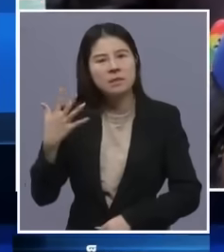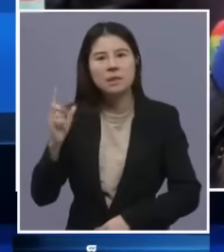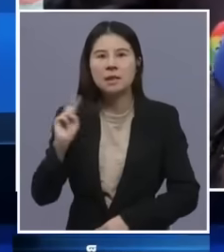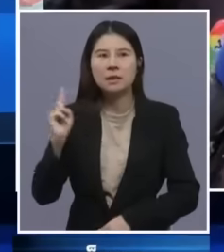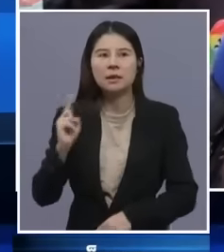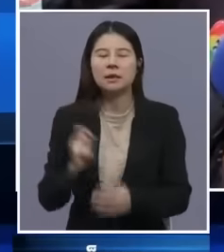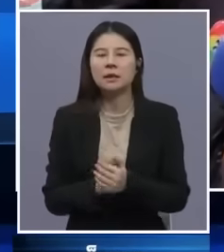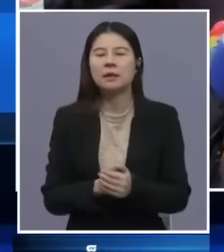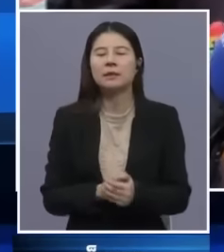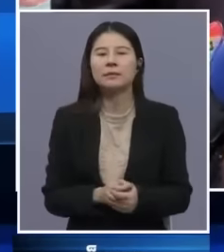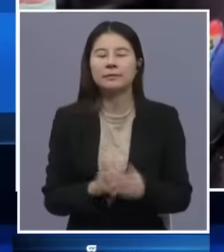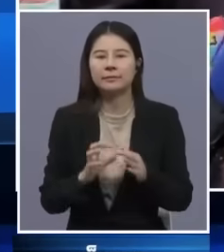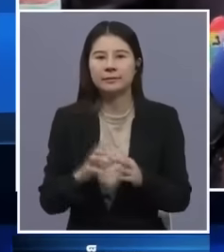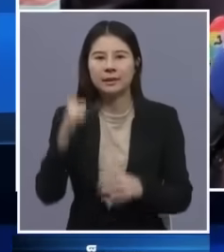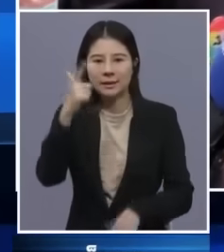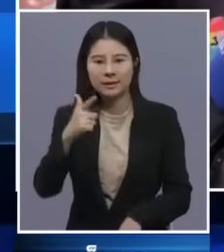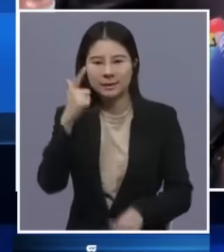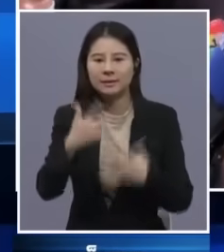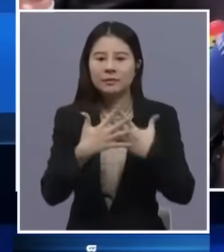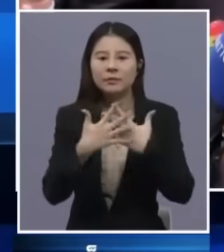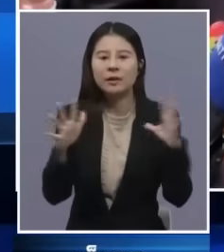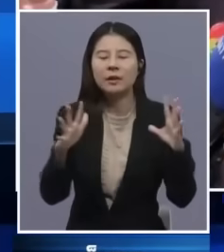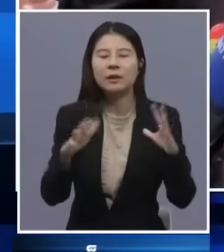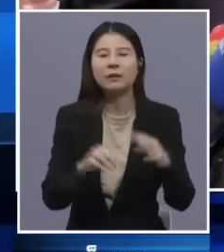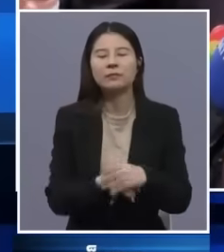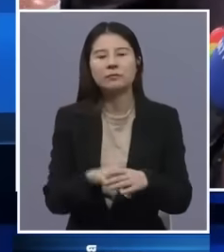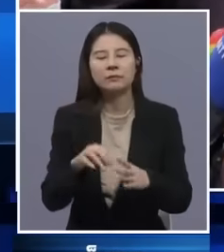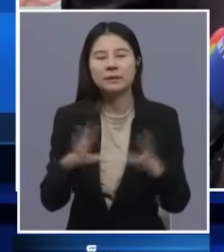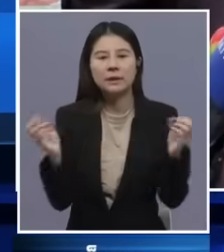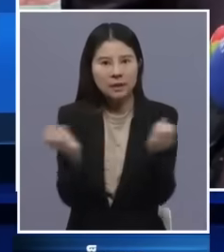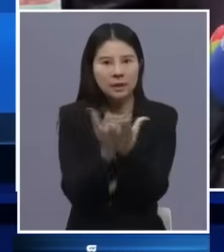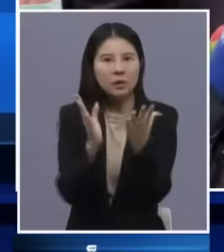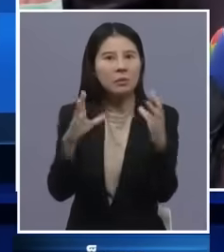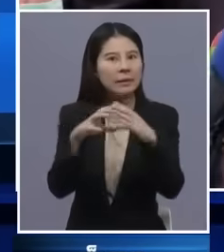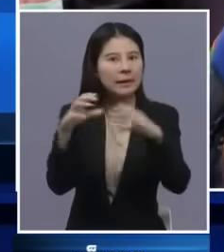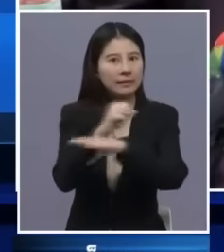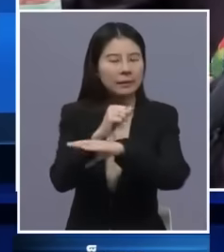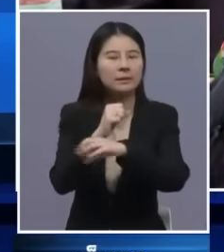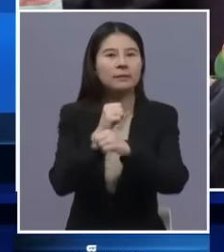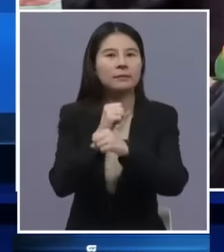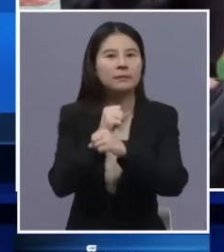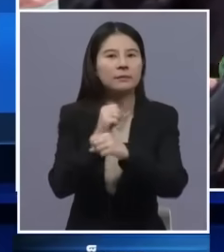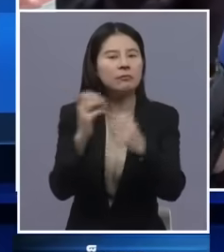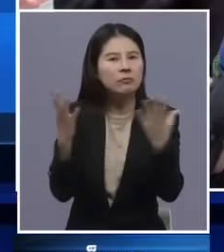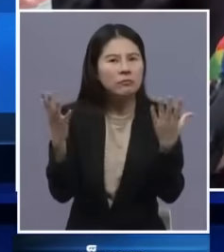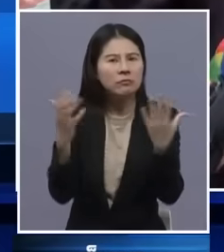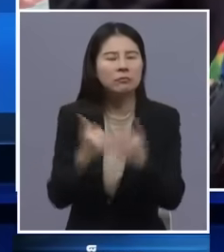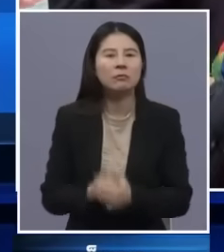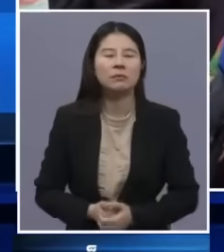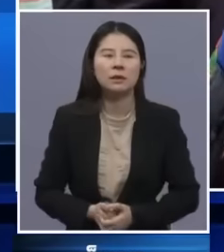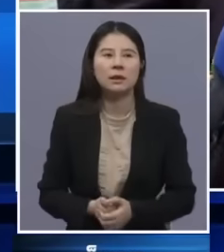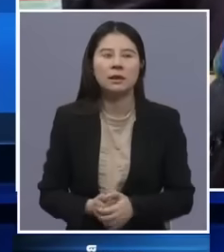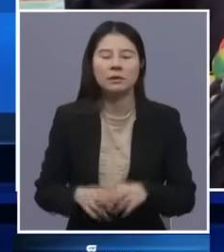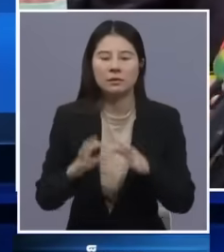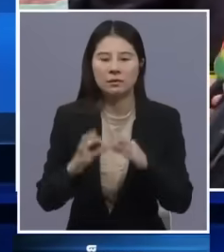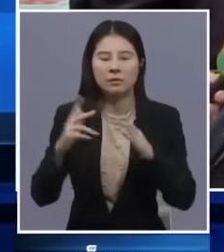มันจะส่งผลสะเทือนอะไรในทางการเมืองบ้าง ใช่หลายคนเชื่อว่าการเปลี่ยนแปลงเนี่ยมีแน่ๆโดยเฉพาะการปรับครม.ครั้งใหญ ่โอ้ครับ